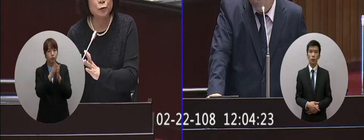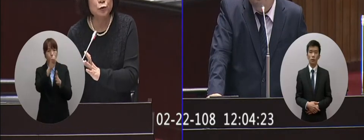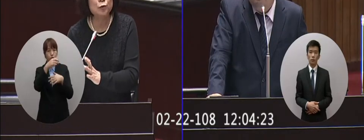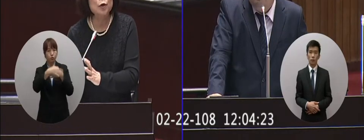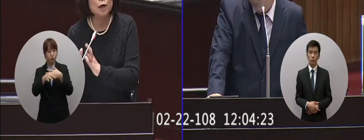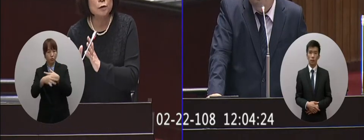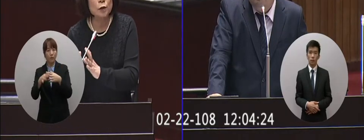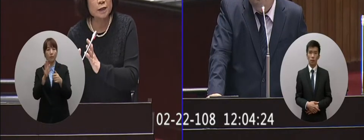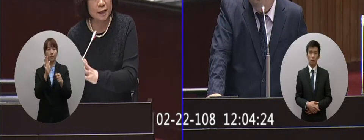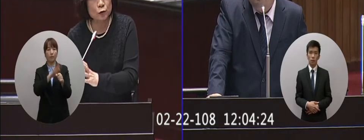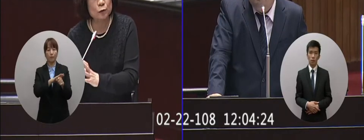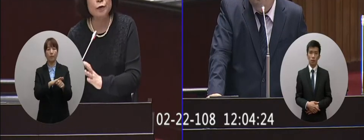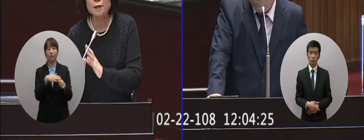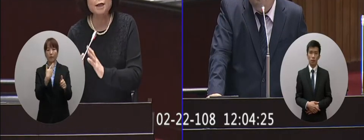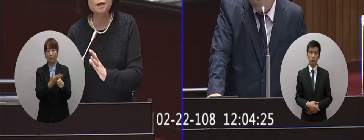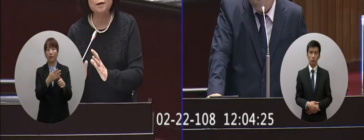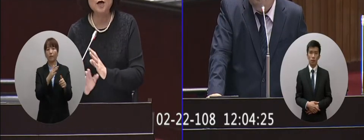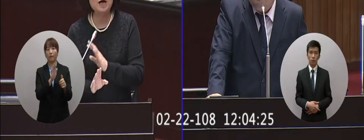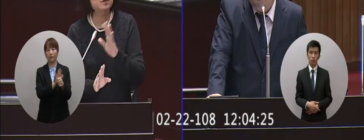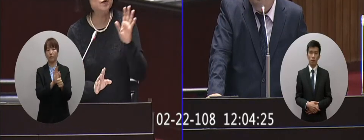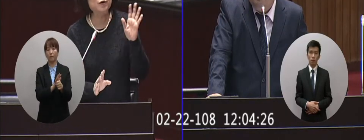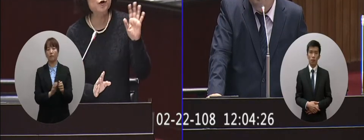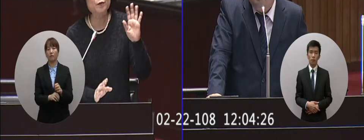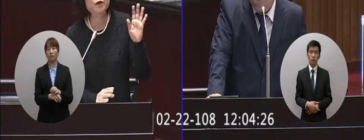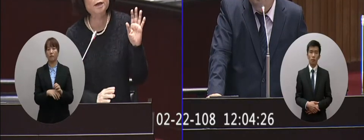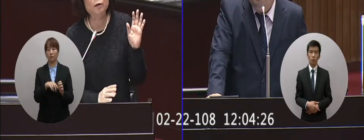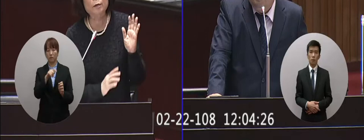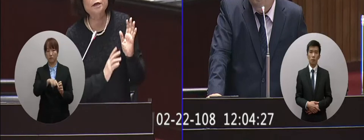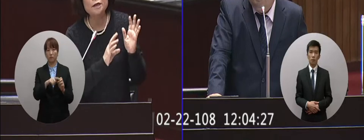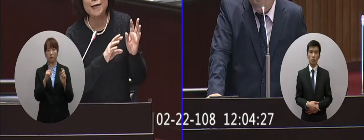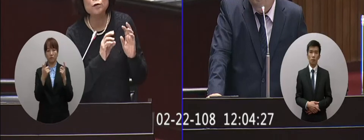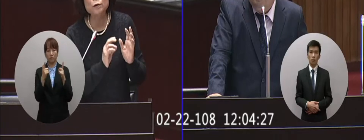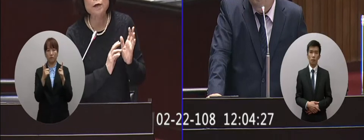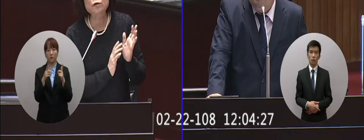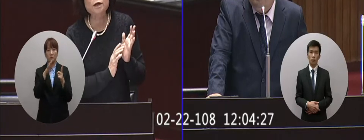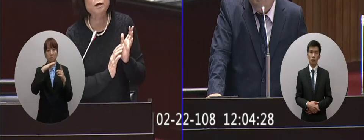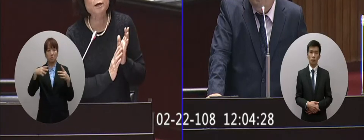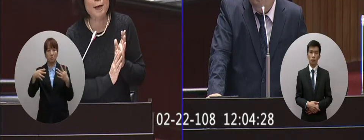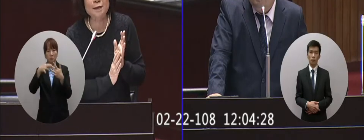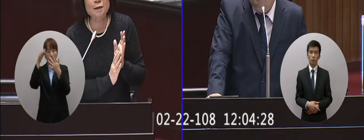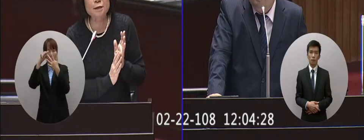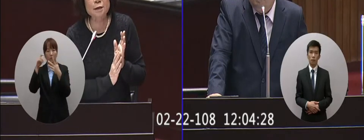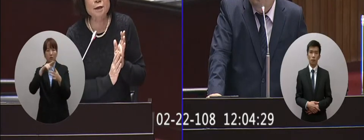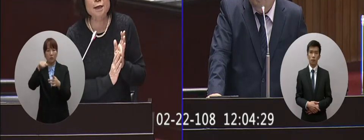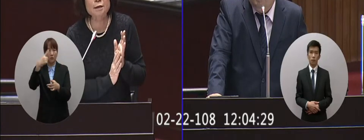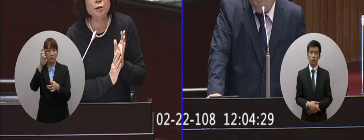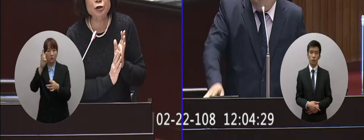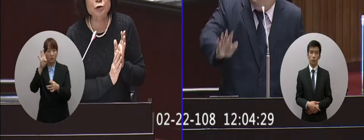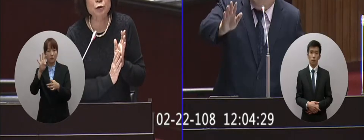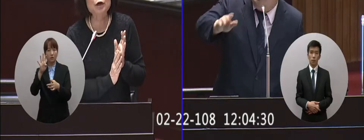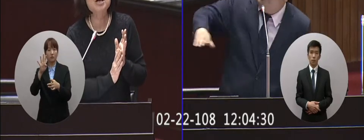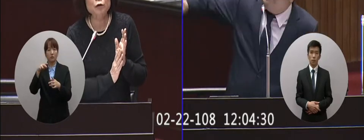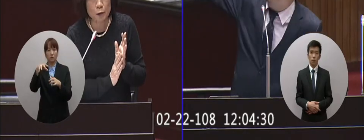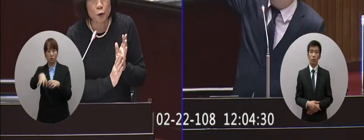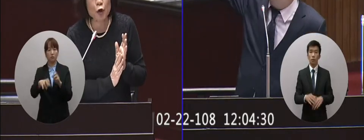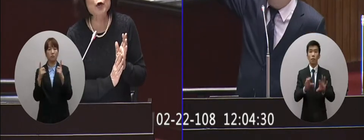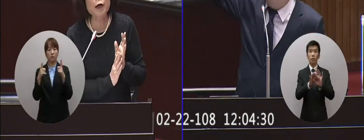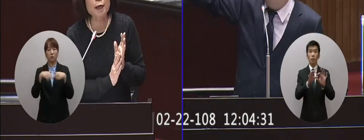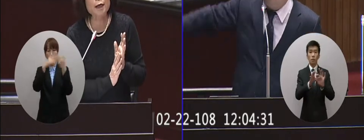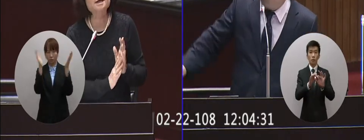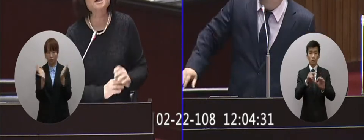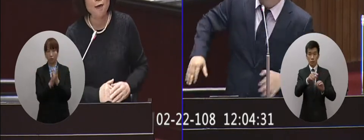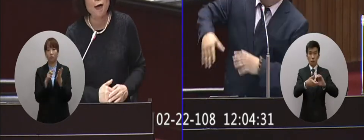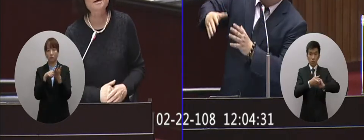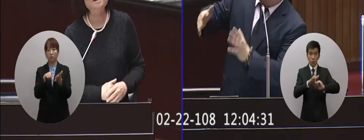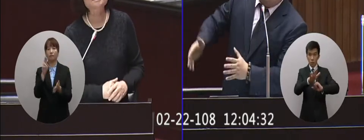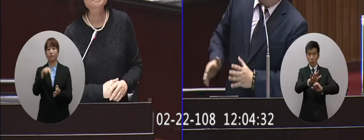么样的补助或协助。那这个的话，绝对不是在我们筛出来说只有134个乡镇市区， 没关系，诸位，全部都可以。我就确